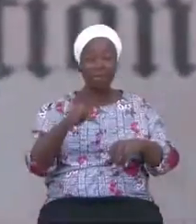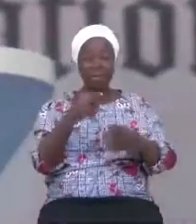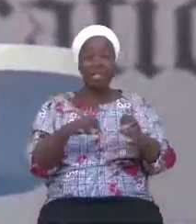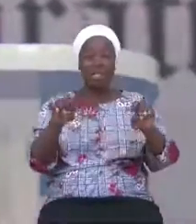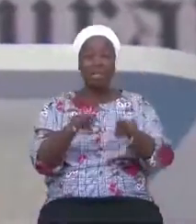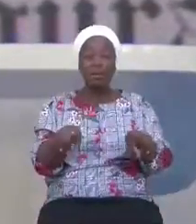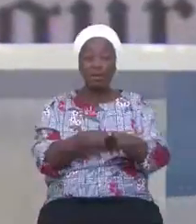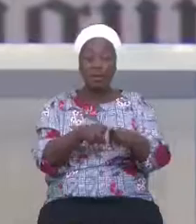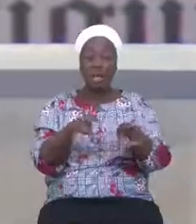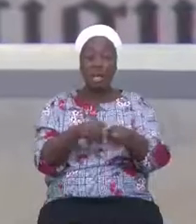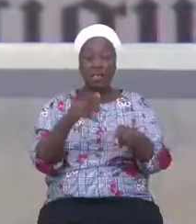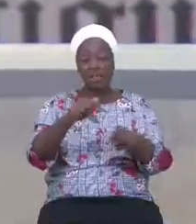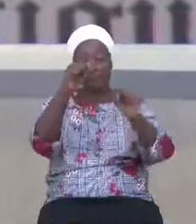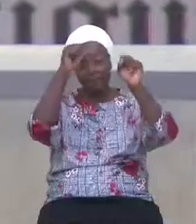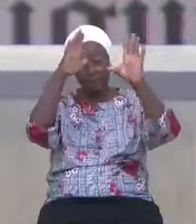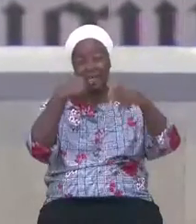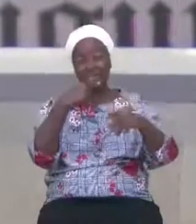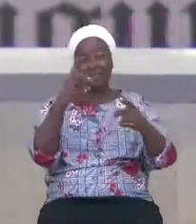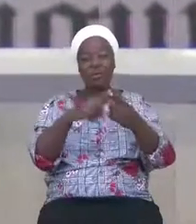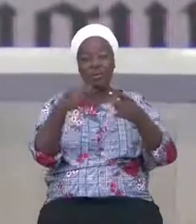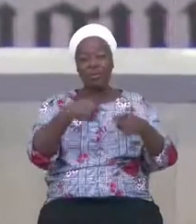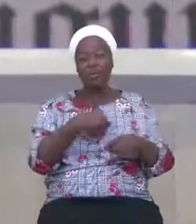le Père me les a dites.